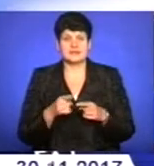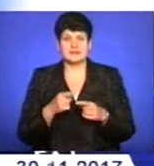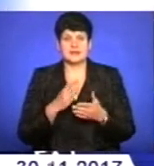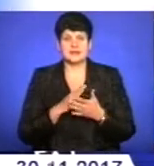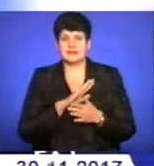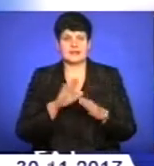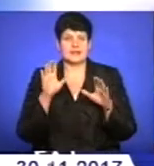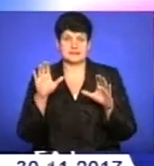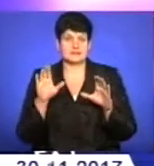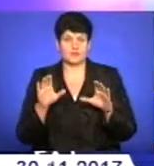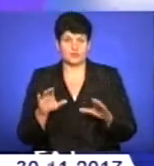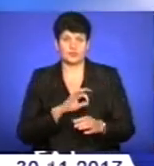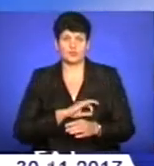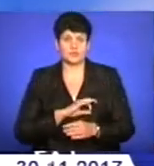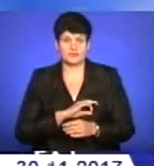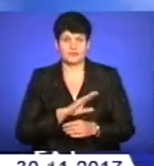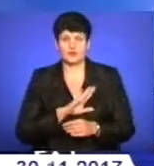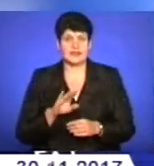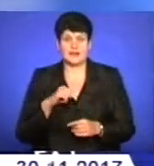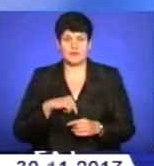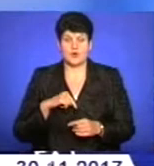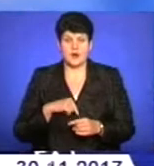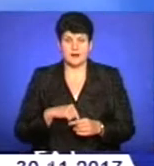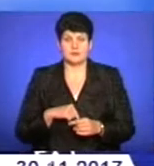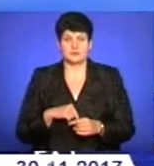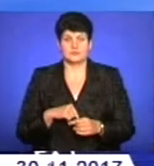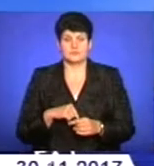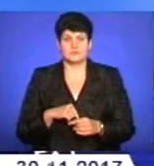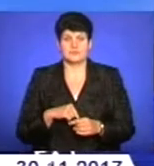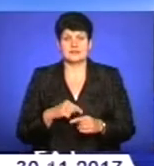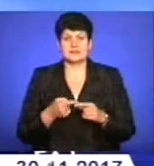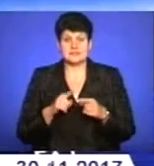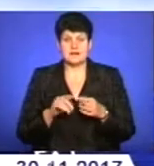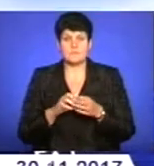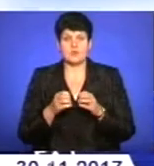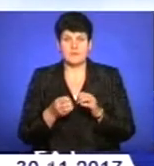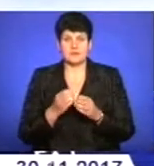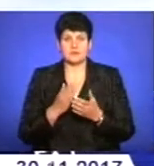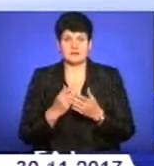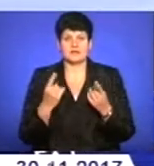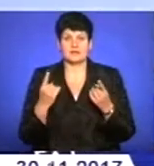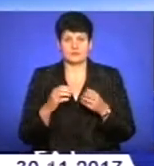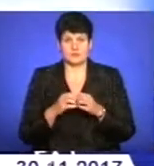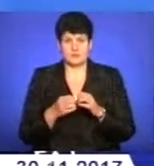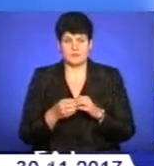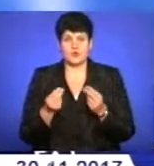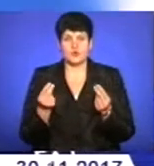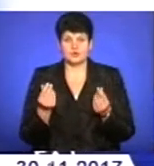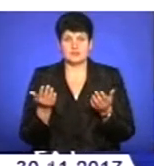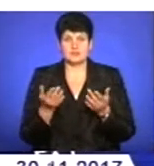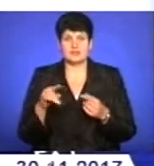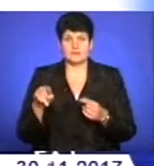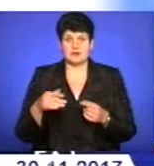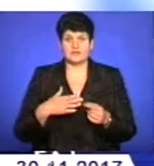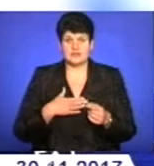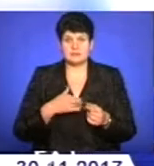в юридичній площині, воно є не моральним в частині людської площини. Ця проблема є дуже великою. Кошти, які вимагають від